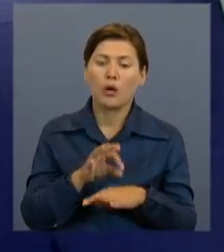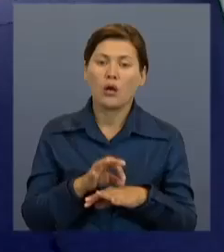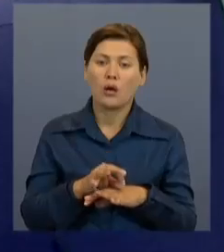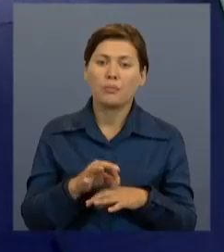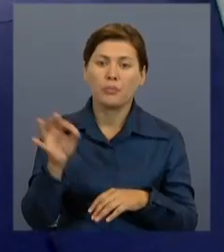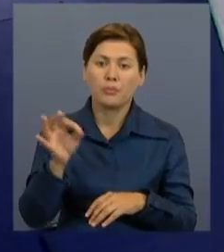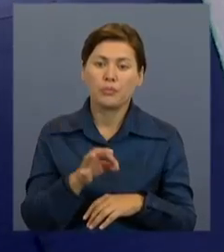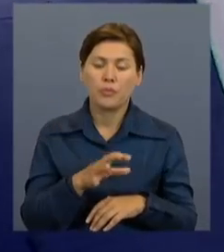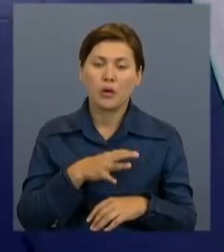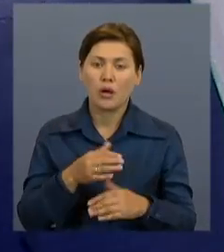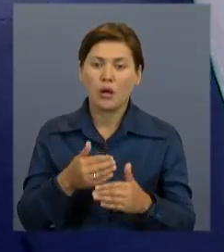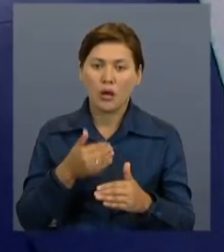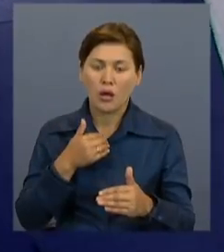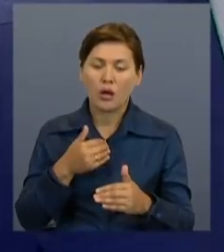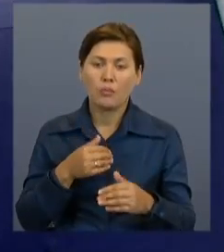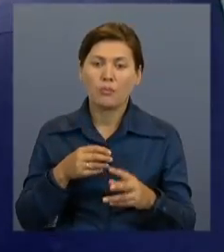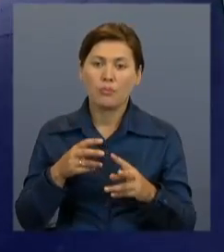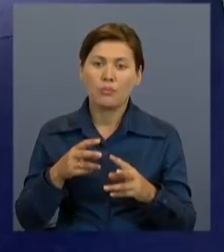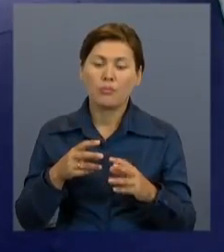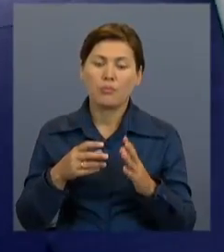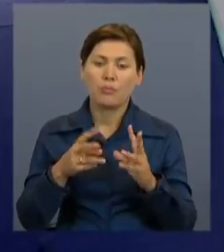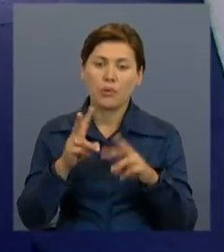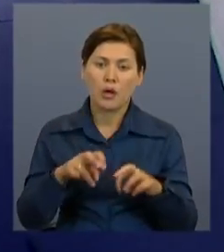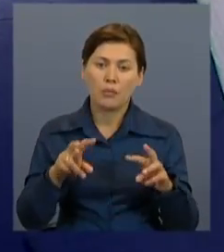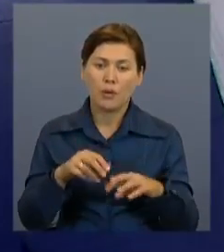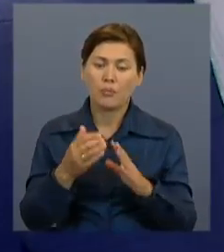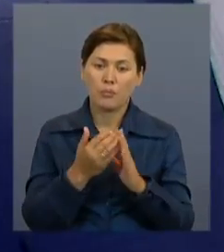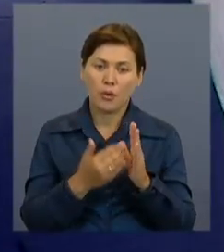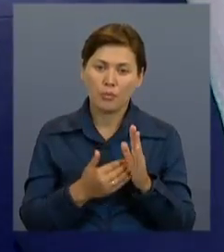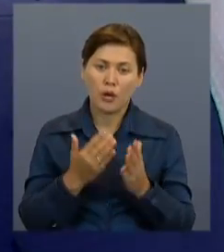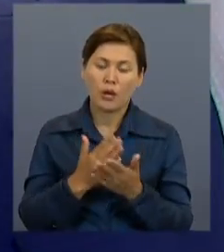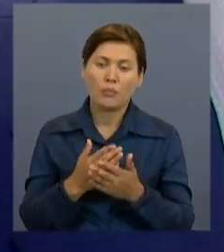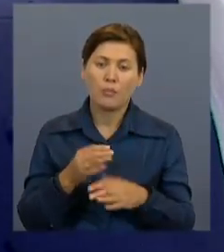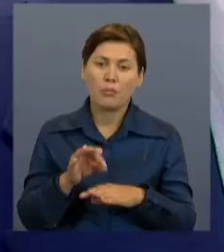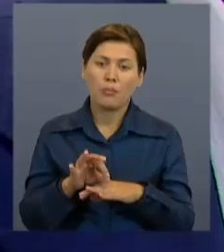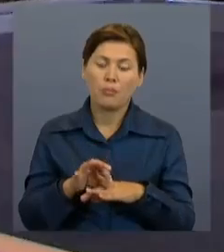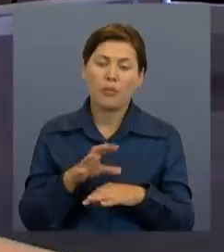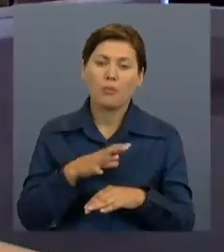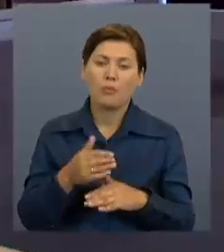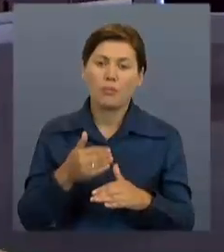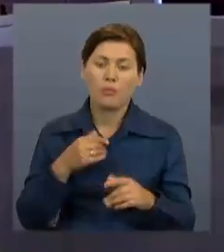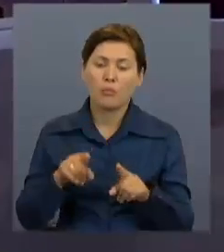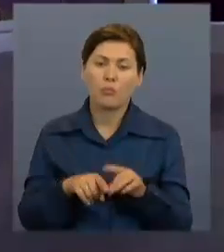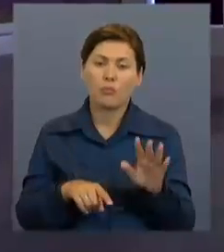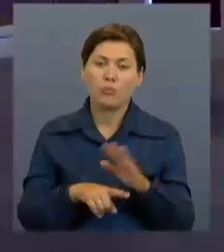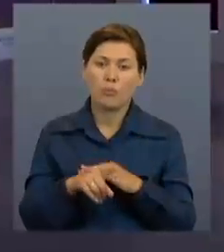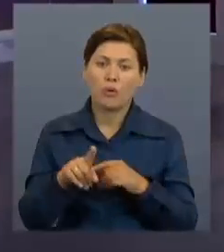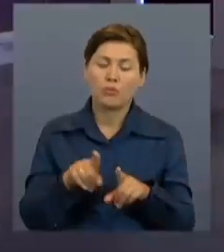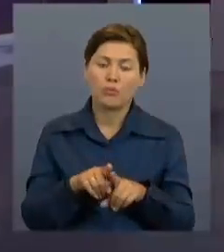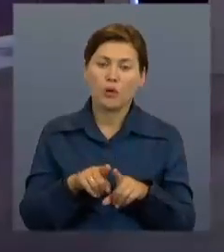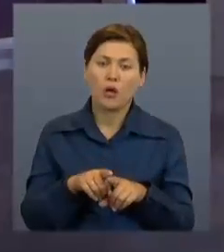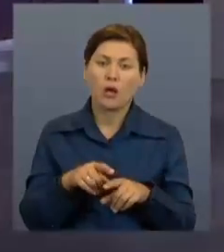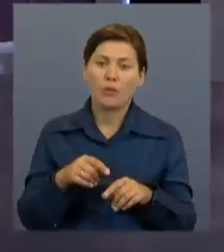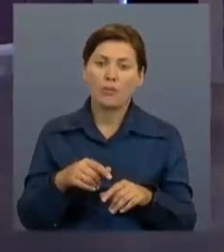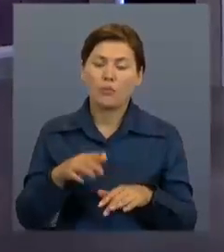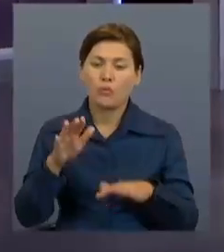дер кезінде ертерек табатын скринингтік программалар бар. Бұл ауруларды асқынбай алғашқы басталып келеатқан